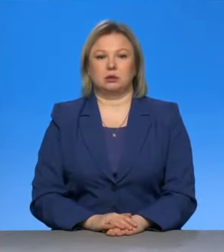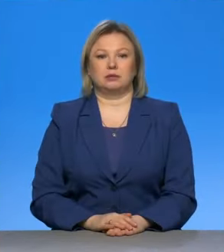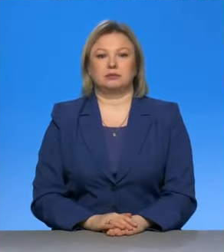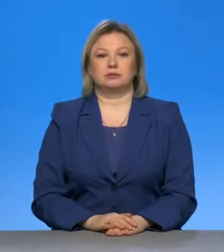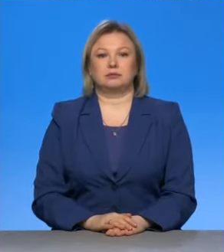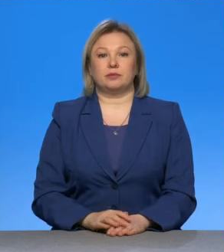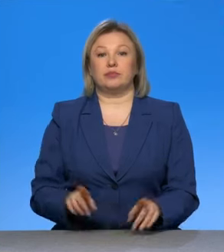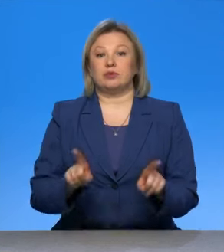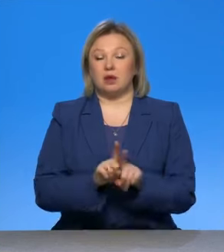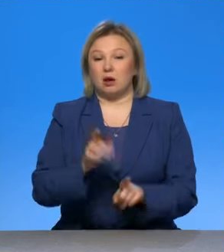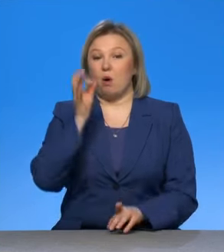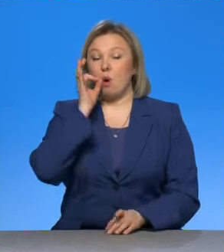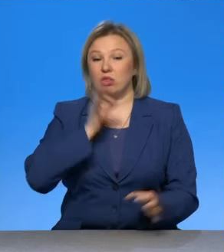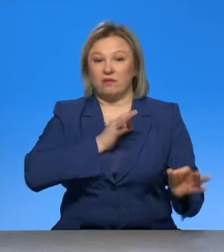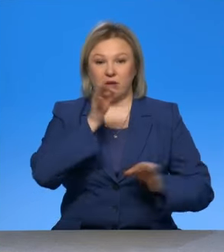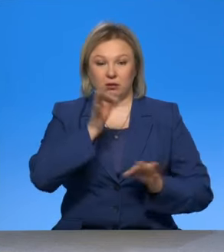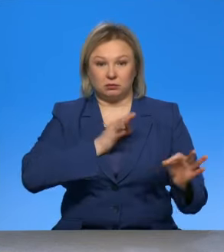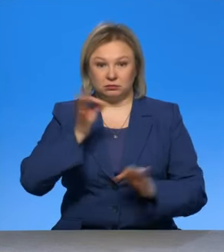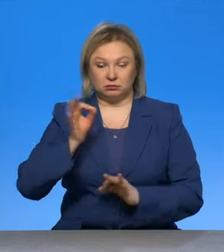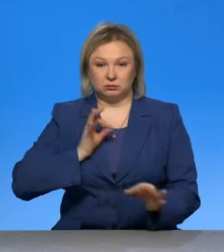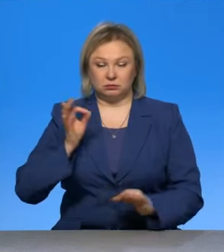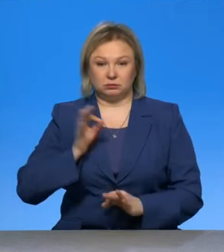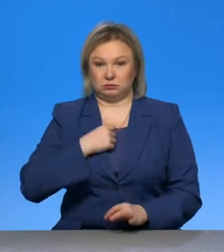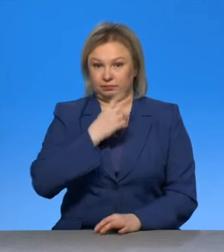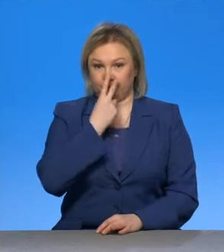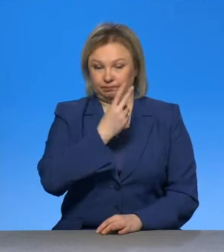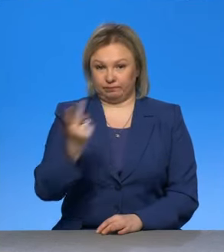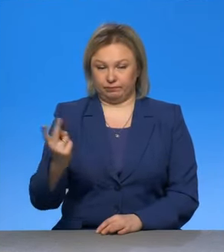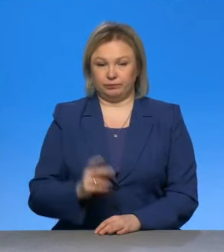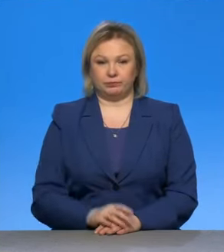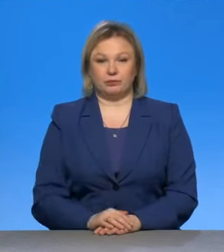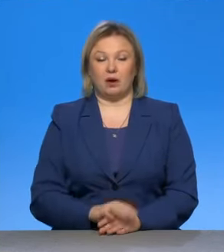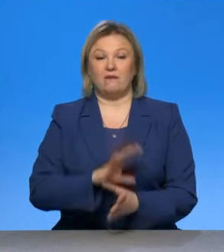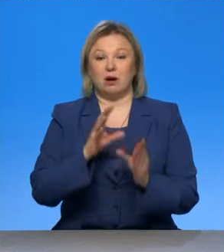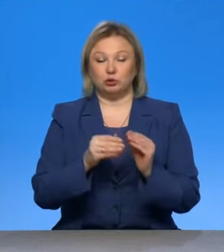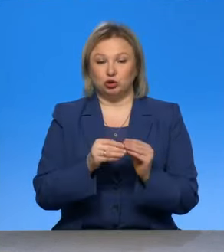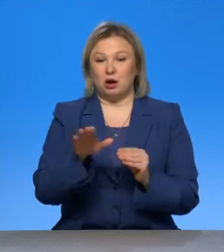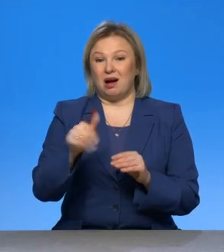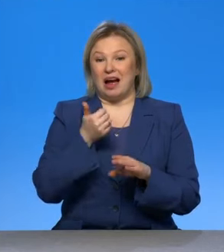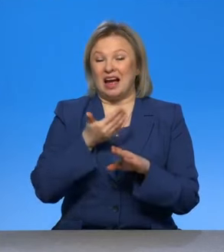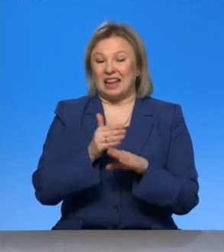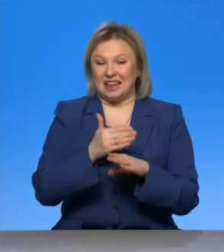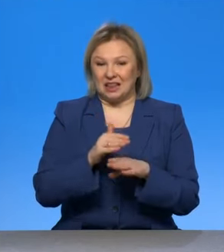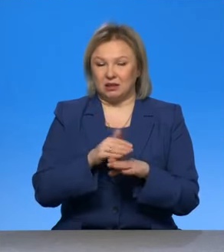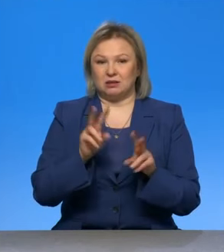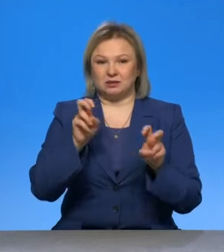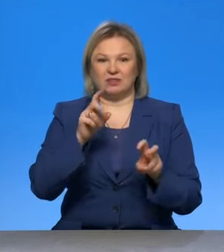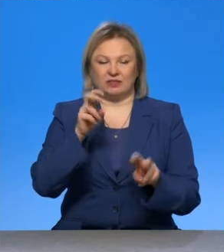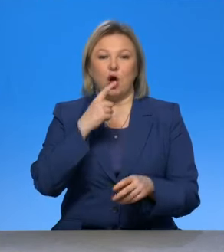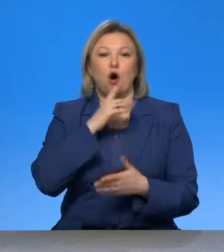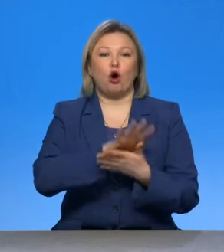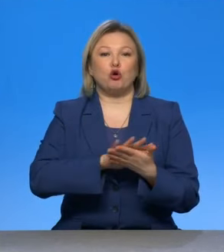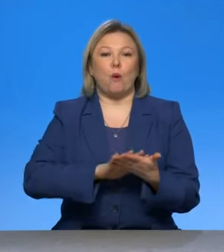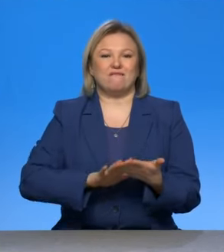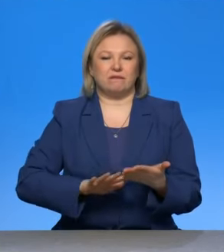ответы мы услышали на улицах городов. Алексей Леонидович, ну вообще кредитование, кредиты называют кровью рыночной экономики.